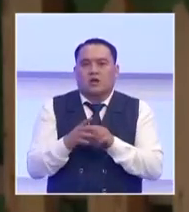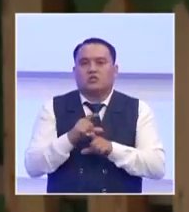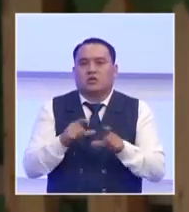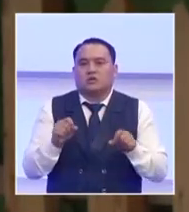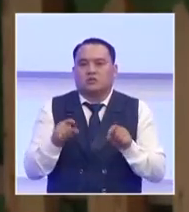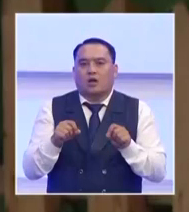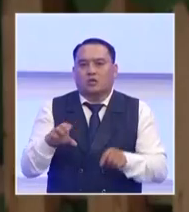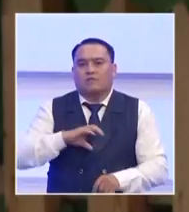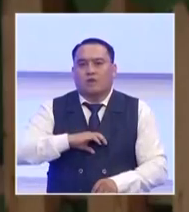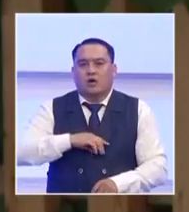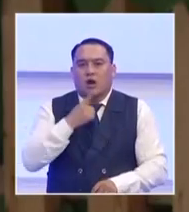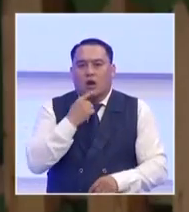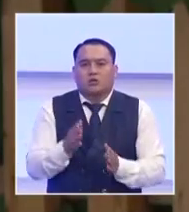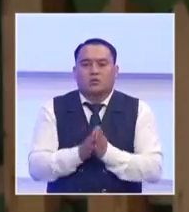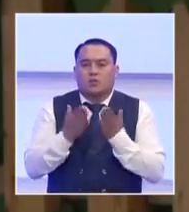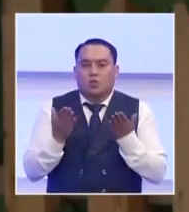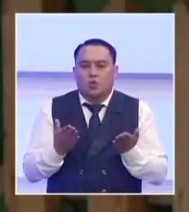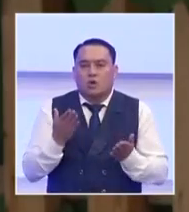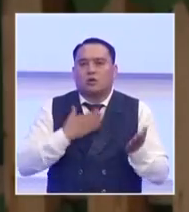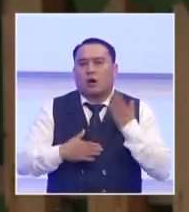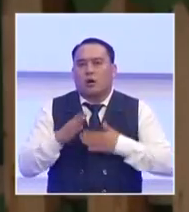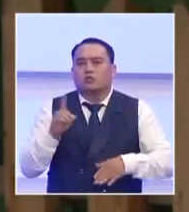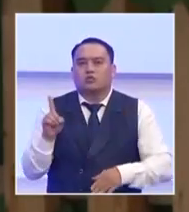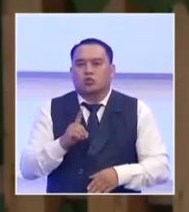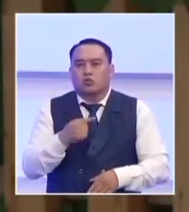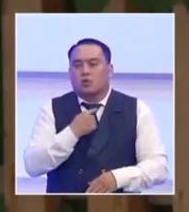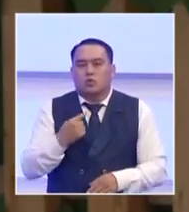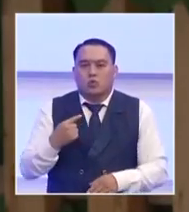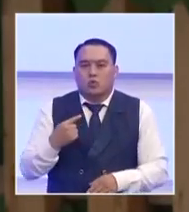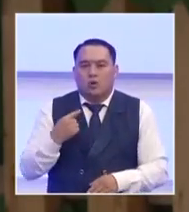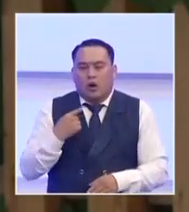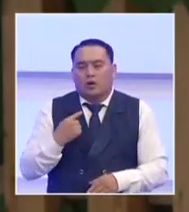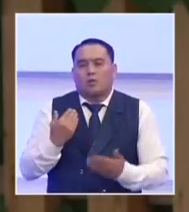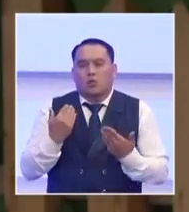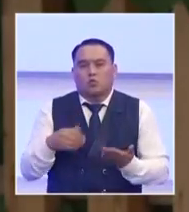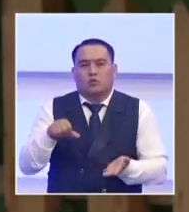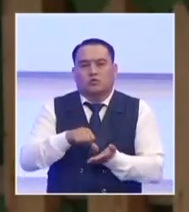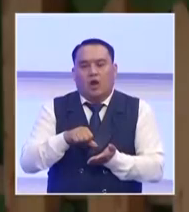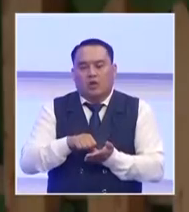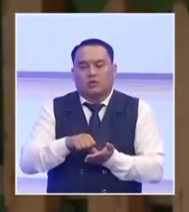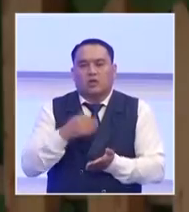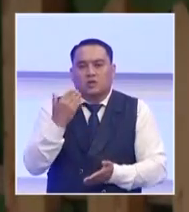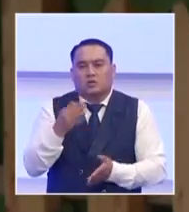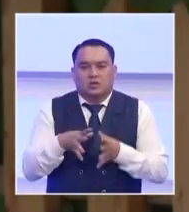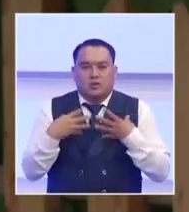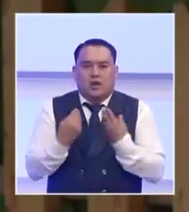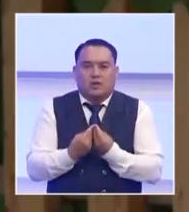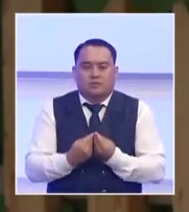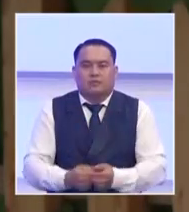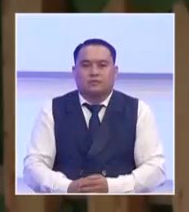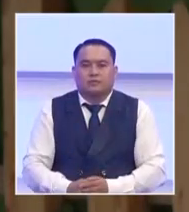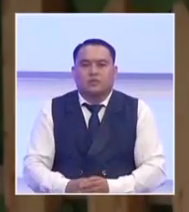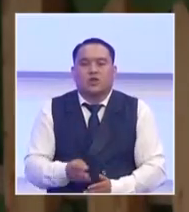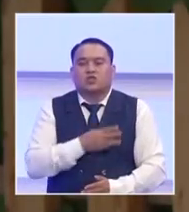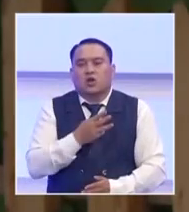салтан берега и красными дипломами я очень рада что в областном конкурсе merely отбасы будет участвовать именно семья не спи кого и